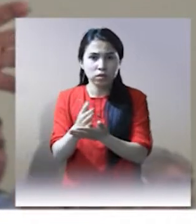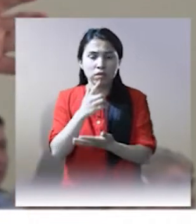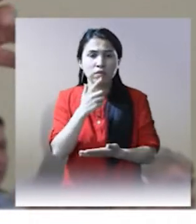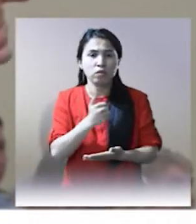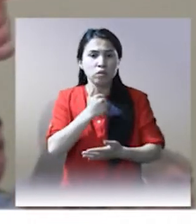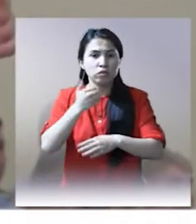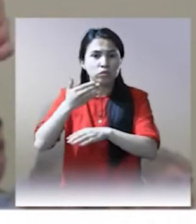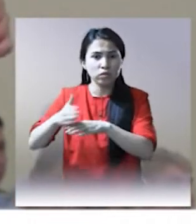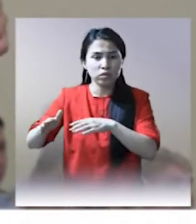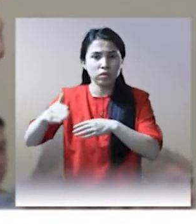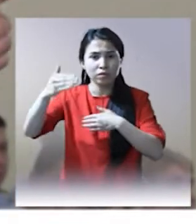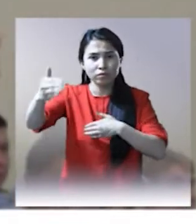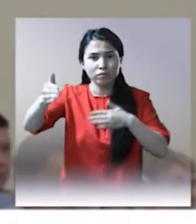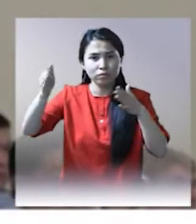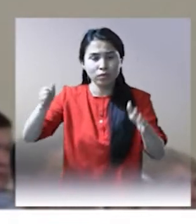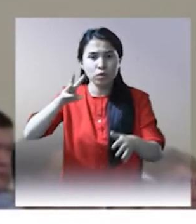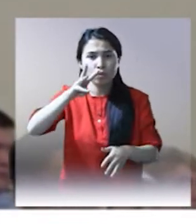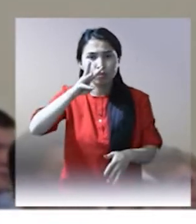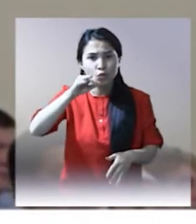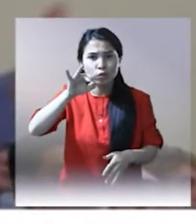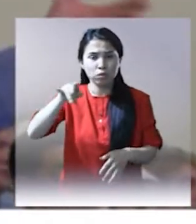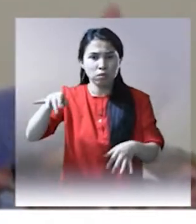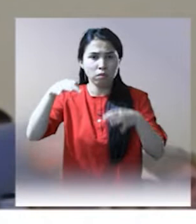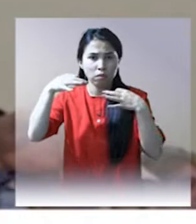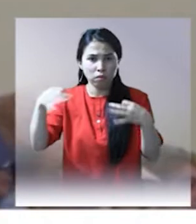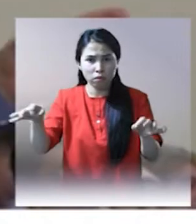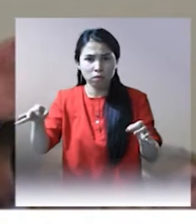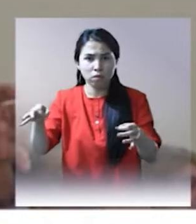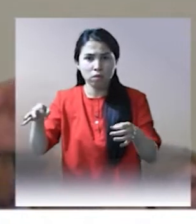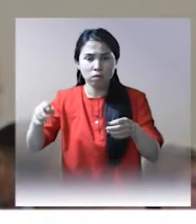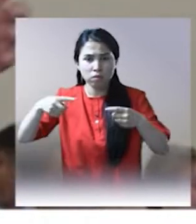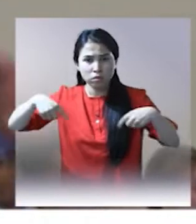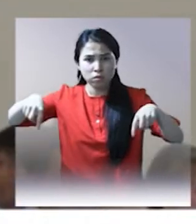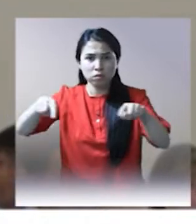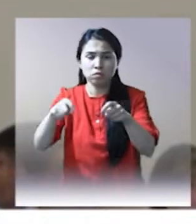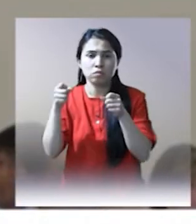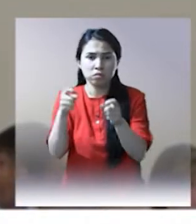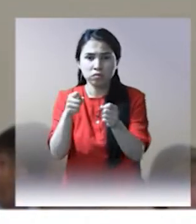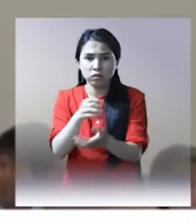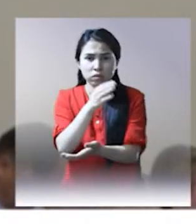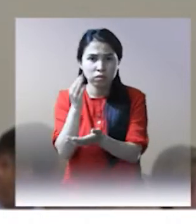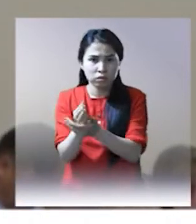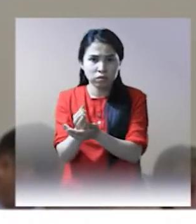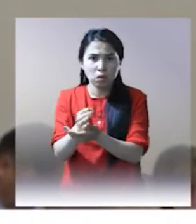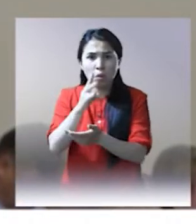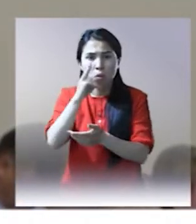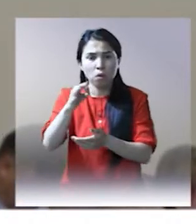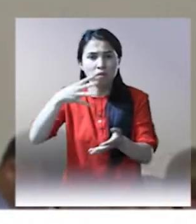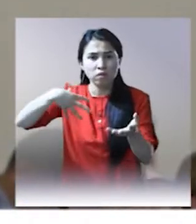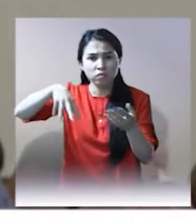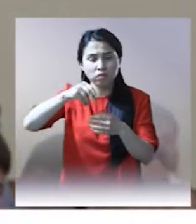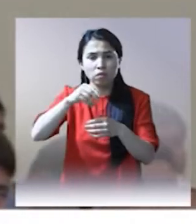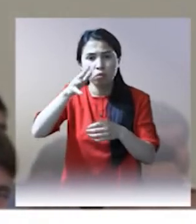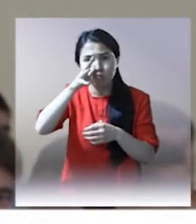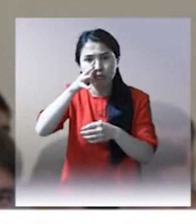сектор. Ана контейнерді көрдіңіз бе, жартылай бос тұр. Ана кеңірек болса площадка, бәрі соны түсіреді. Жан-жағын тастап кетеді. Ресторан